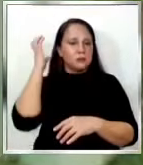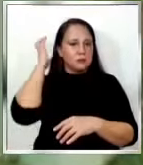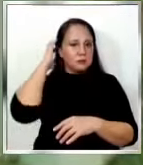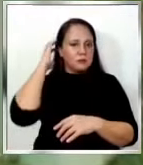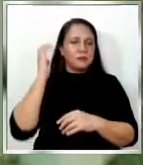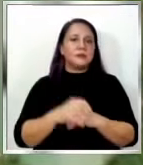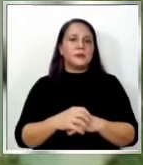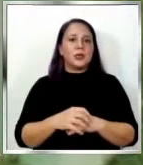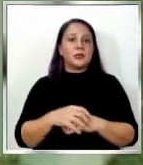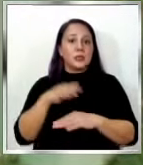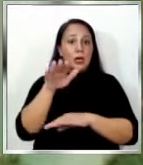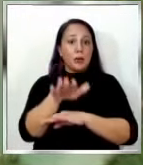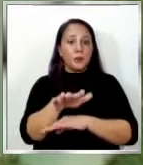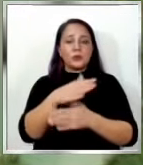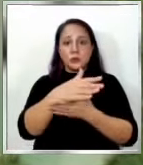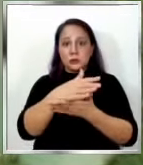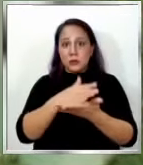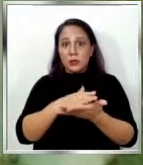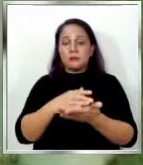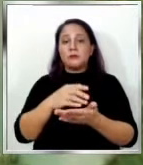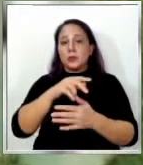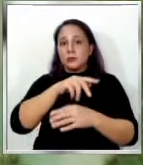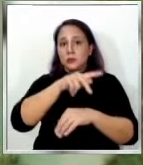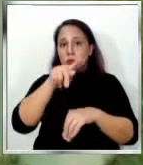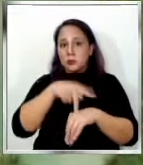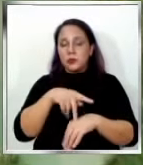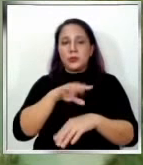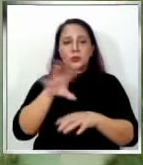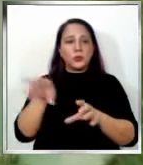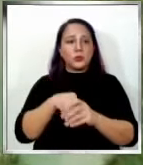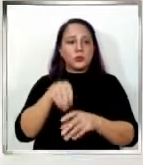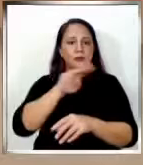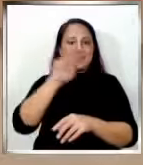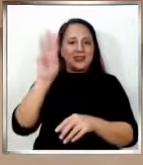ulan sa iba pang bahagi ng bansa kasama ang Metro Manila.